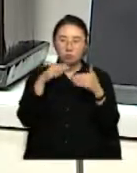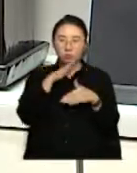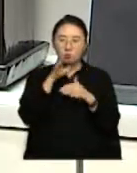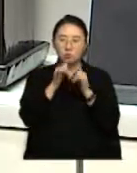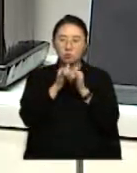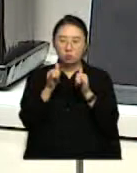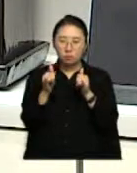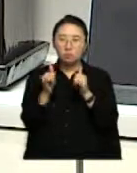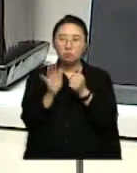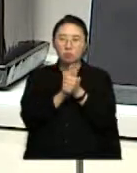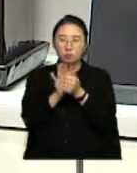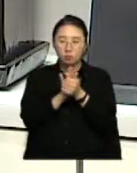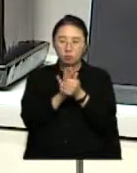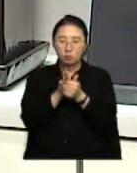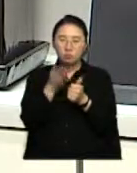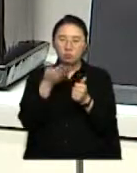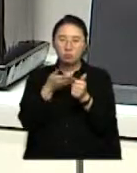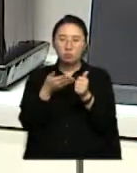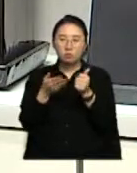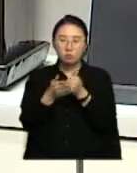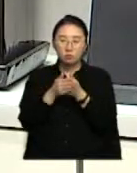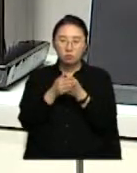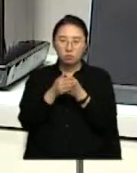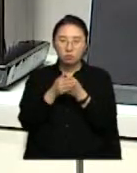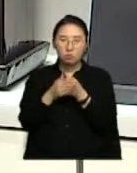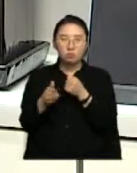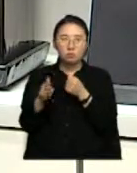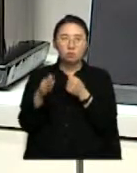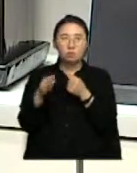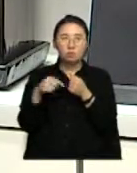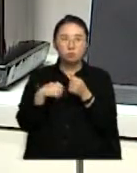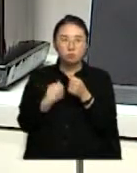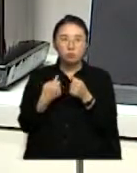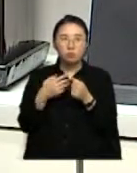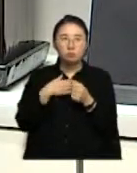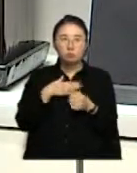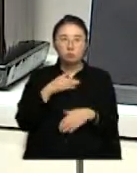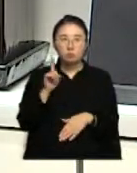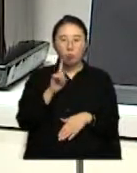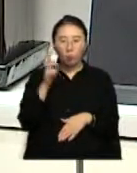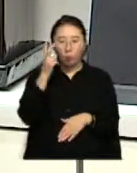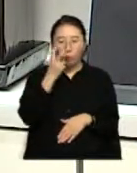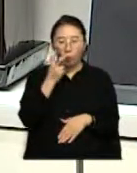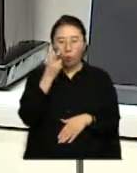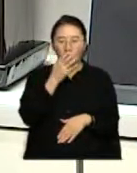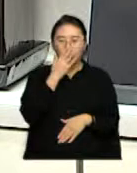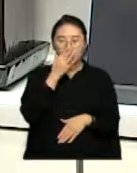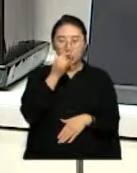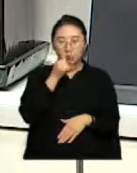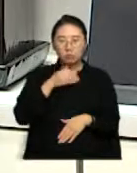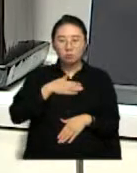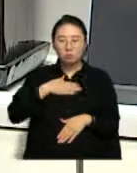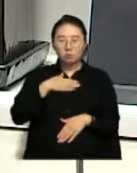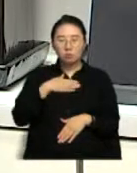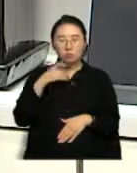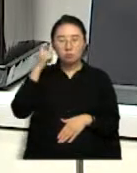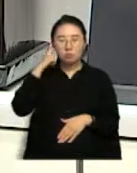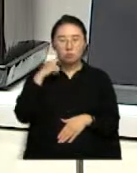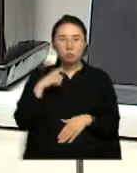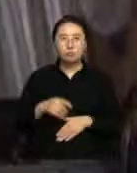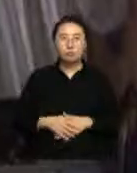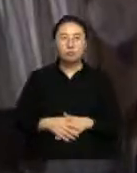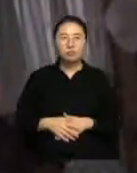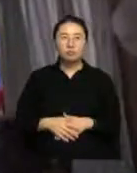이제 식물을 제공함으로써 그러니까 스스로 이렇게 뭔가 나도 뭔가를 돌봐줄 수 있다는 그런 자존감도 느껴질 수 있도록